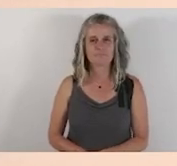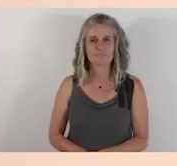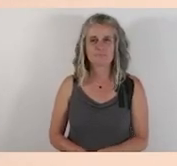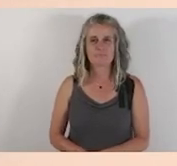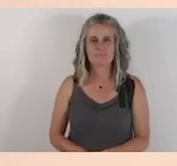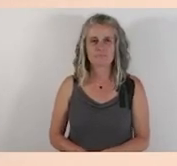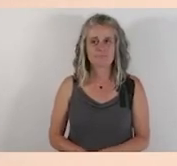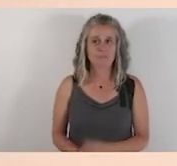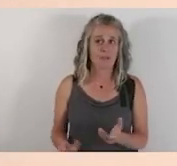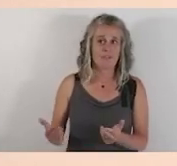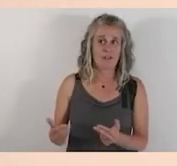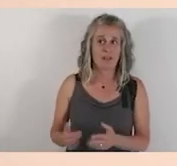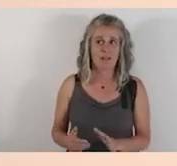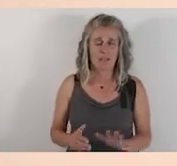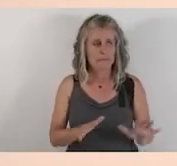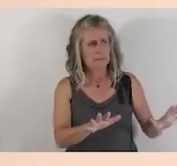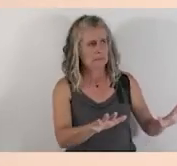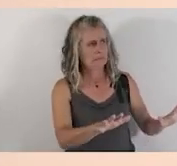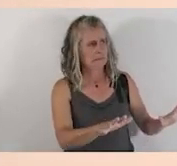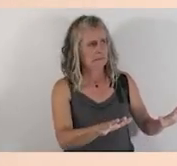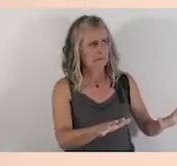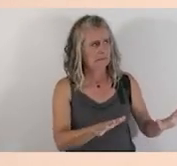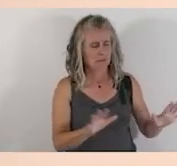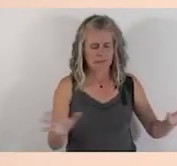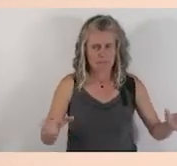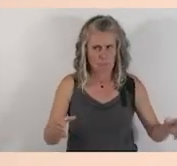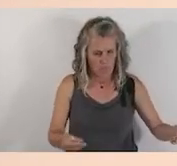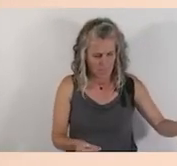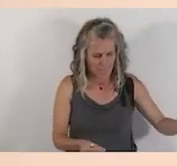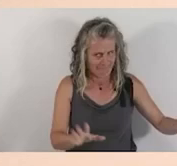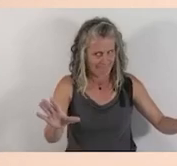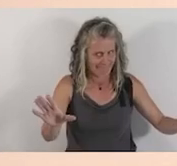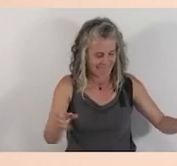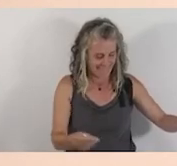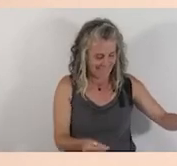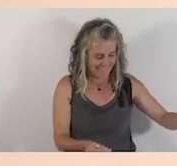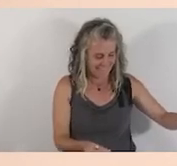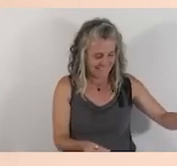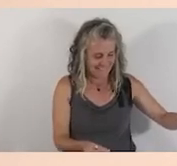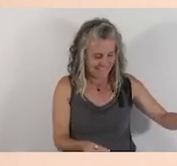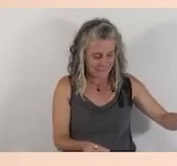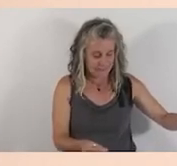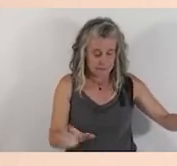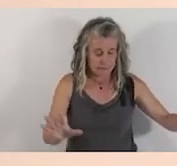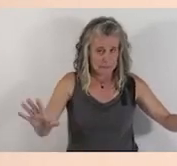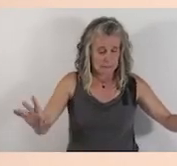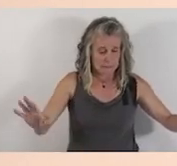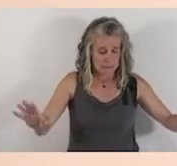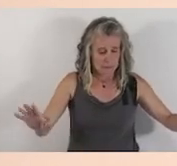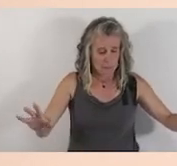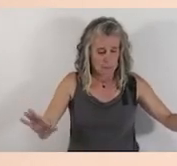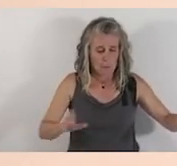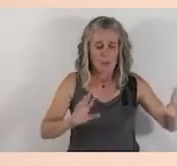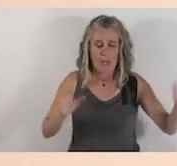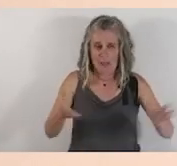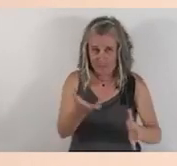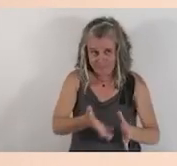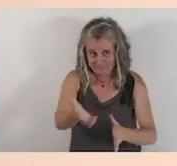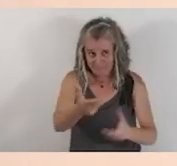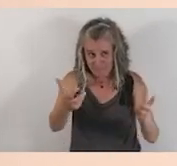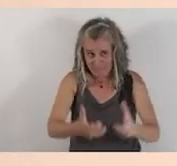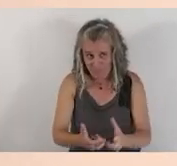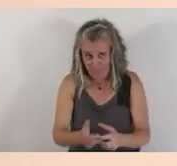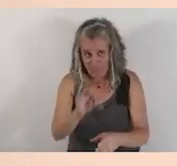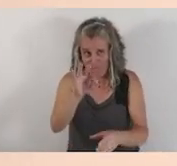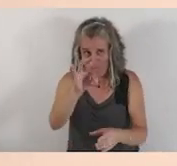Ça va? D'accord. Je le présente. Pardon, c'est bon, je l'ai. Je vous demande d'approuver, je vous demande